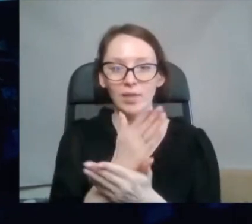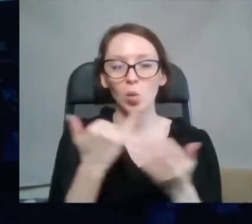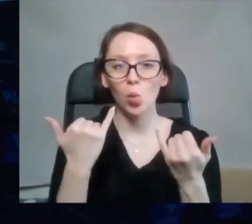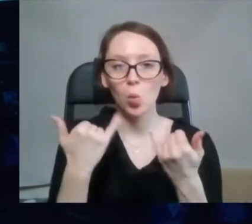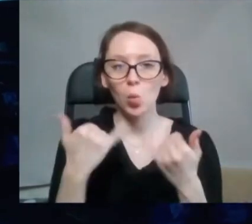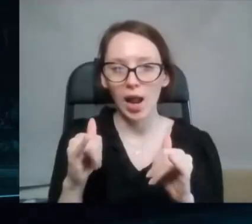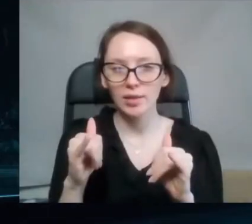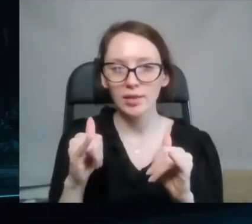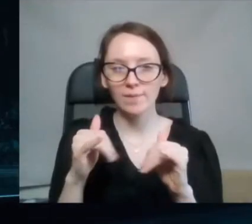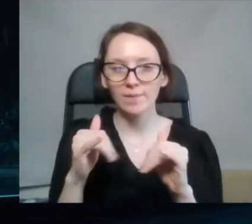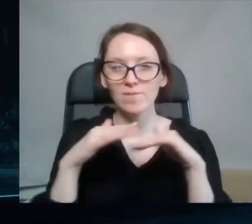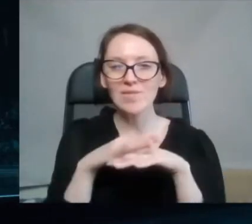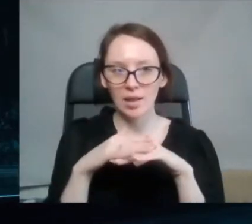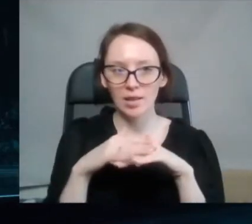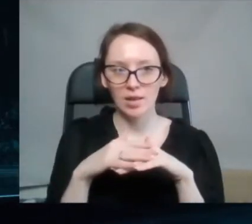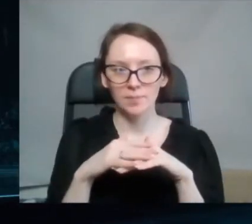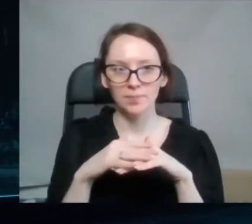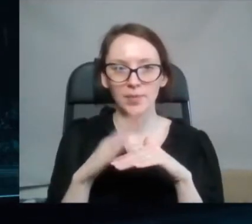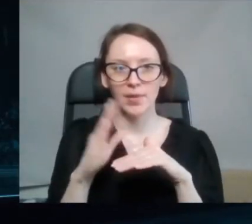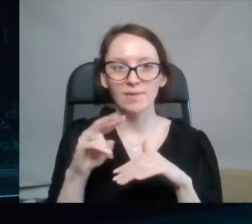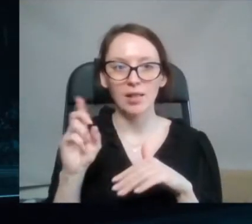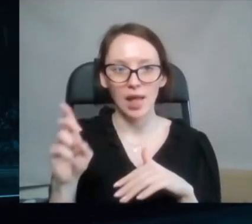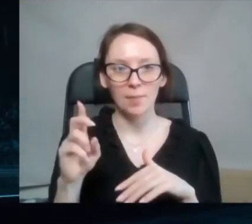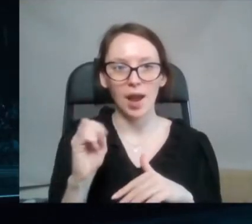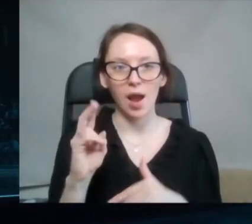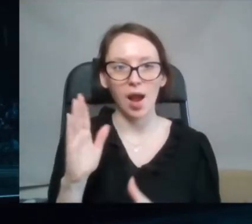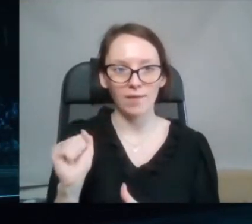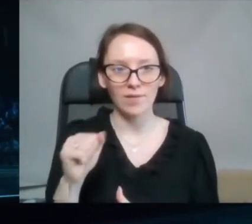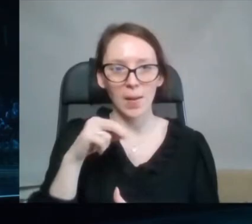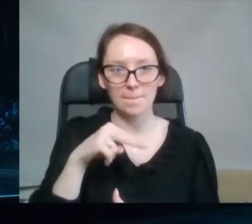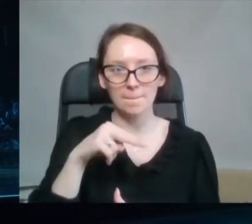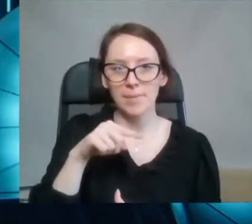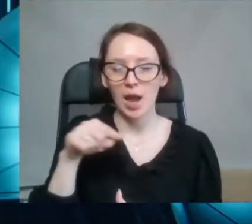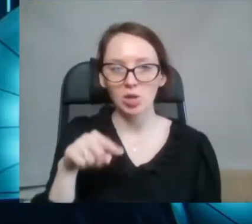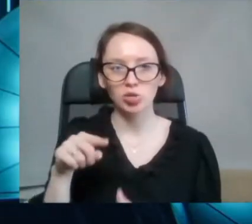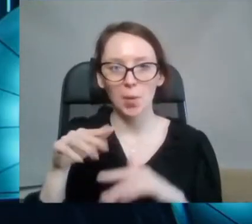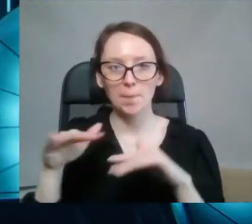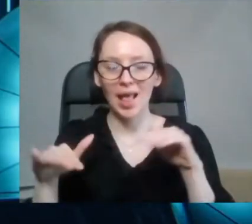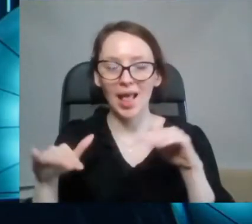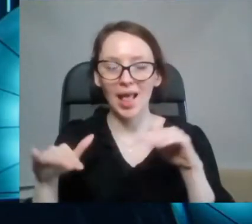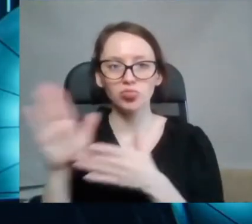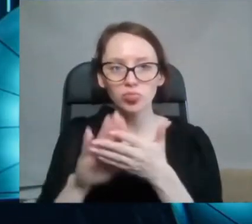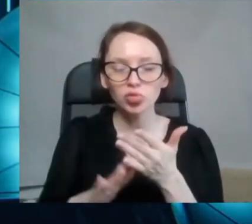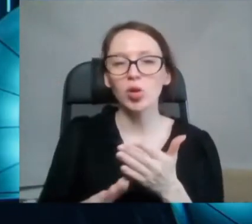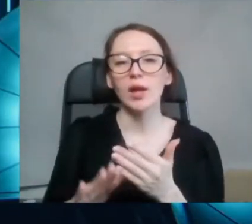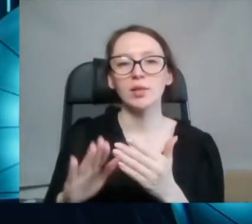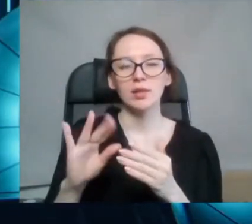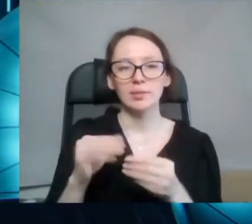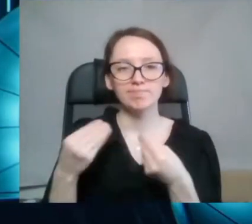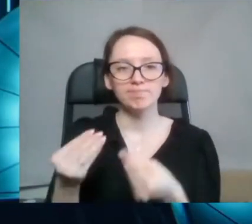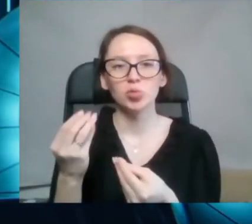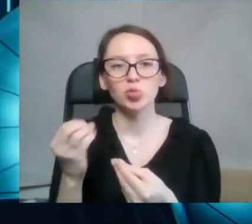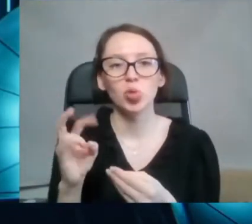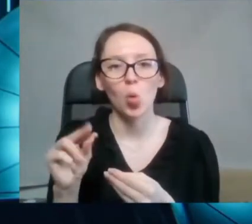Вэллап Аква PH Balance очищает и ощелачивает воду для питья без кипячения, гарантируя безопасность и